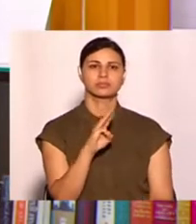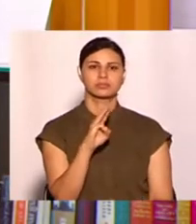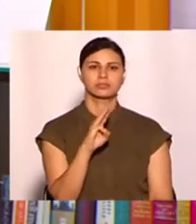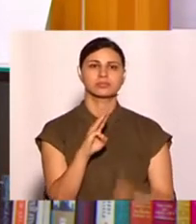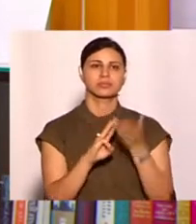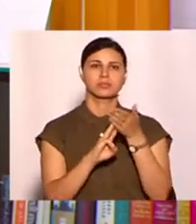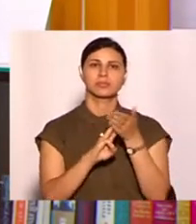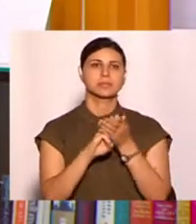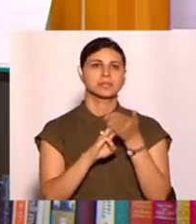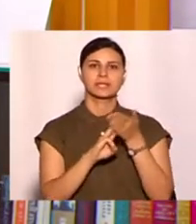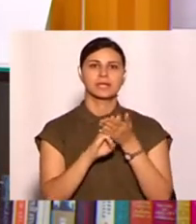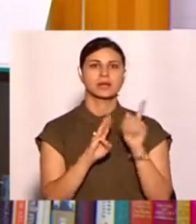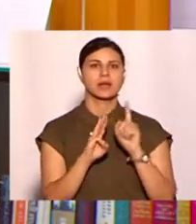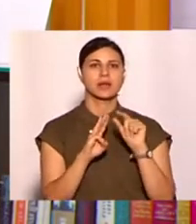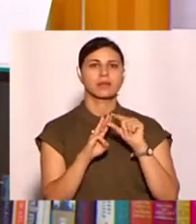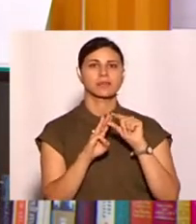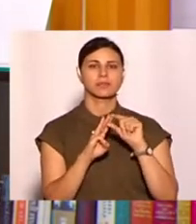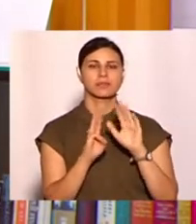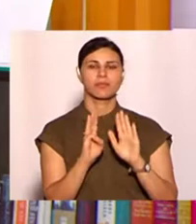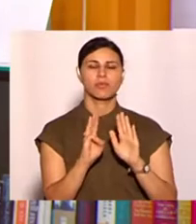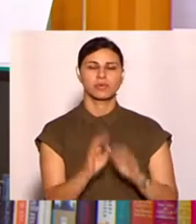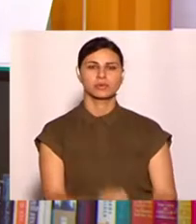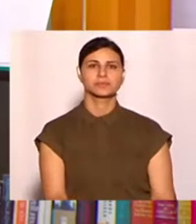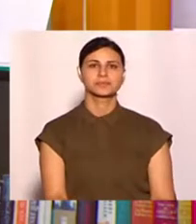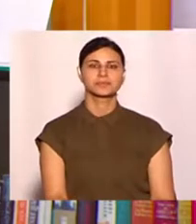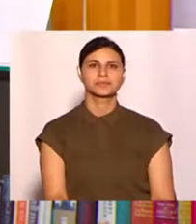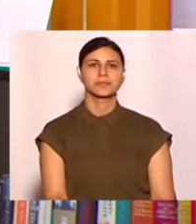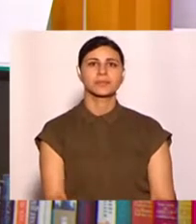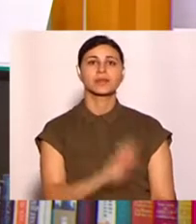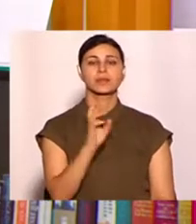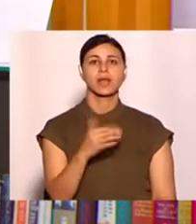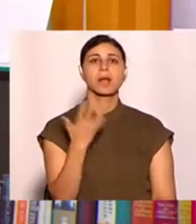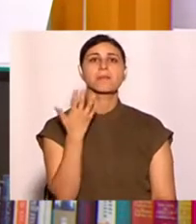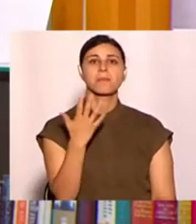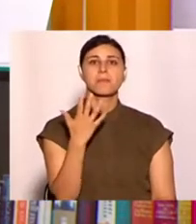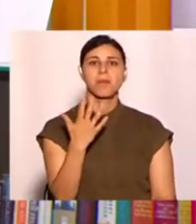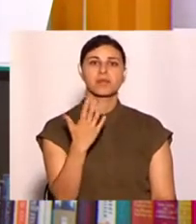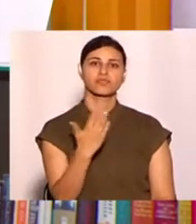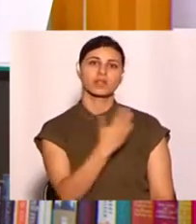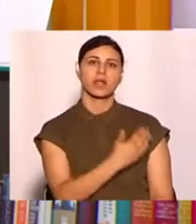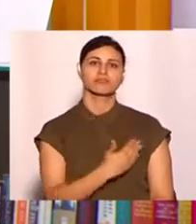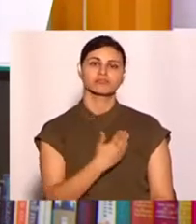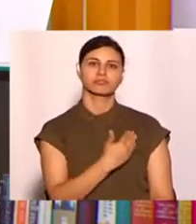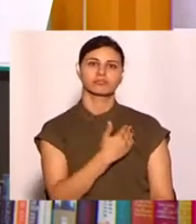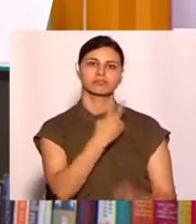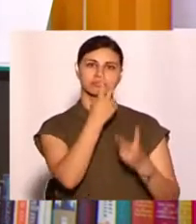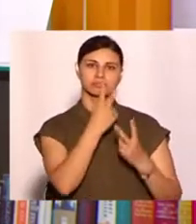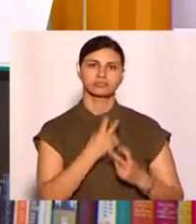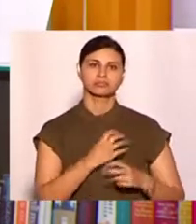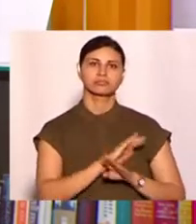გამოიყენოთ მთლიანი თითები. გამოიყენეთ და მარჯვენა ხელით ისინჯება მარცხენა სარძევე